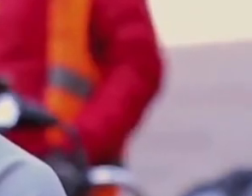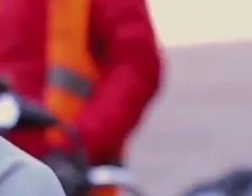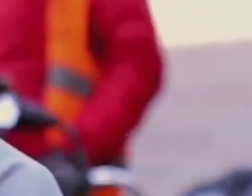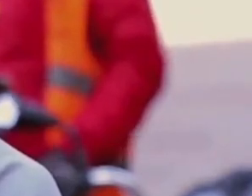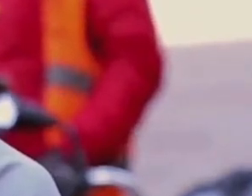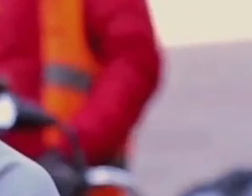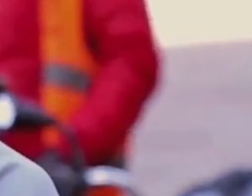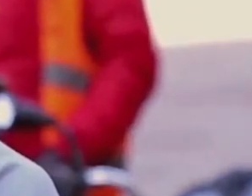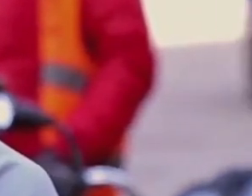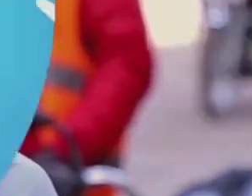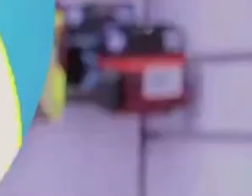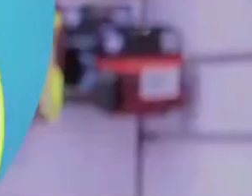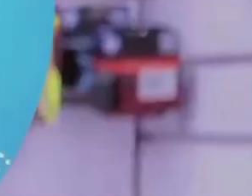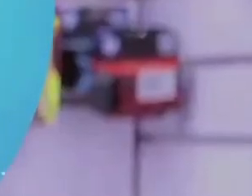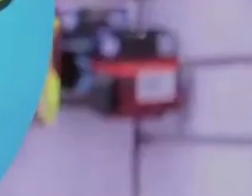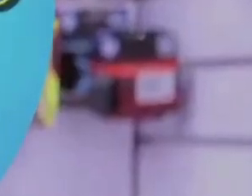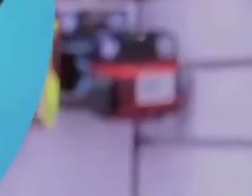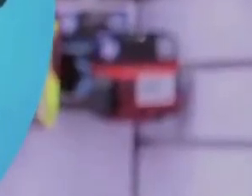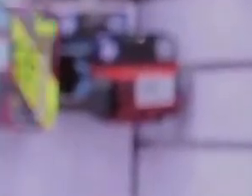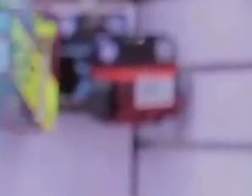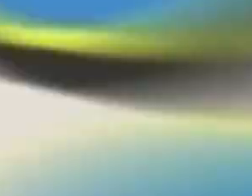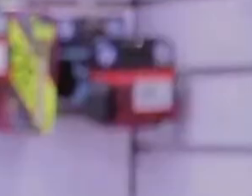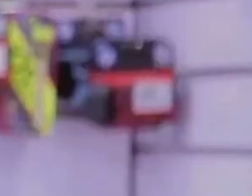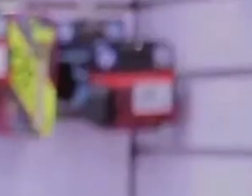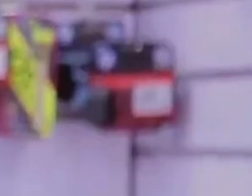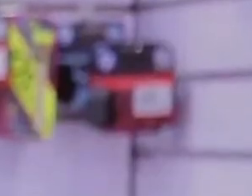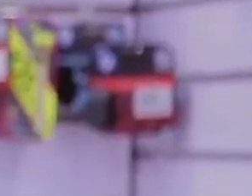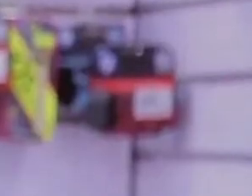wetakisa tini number yese